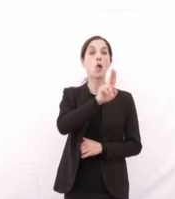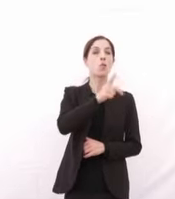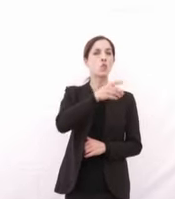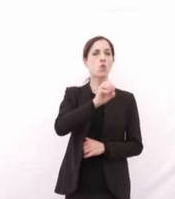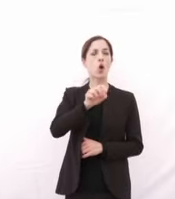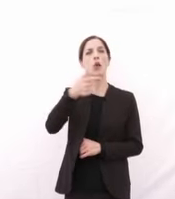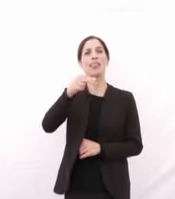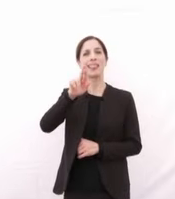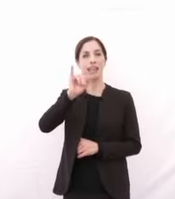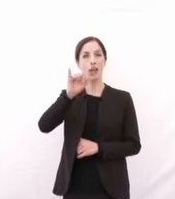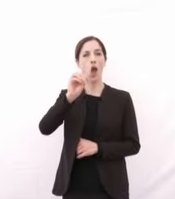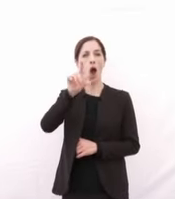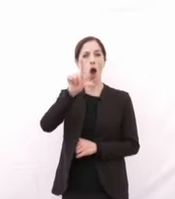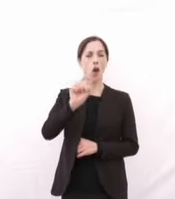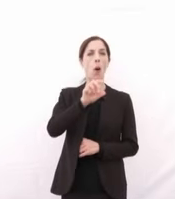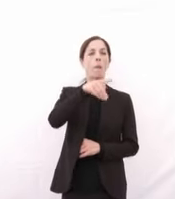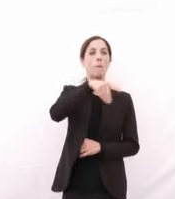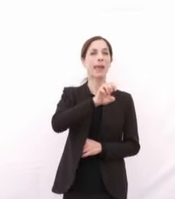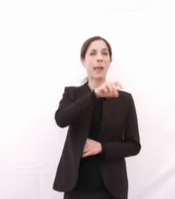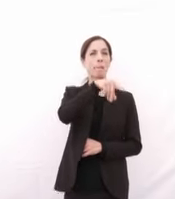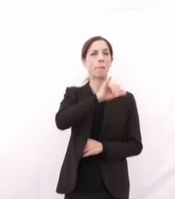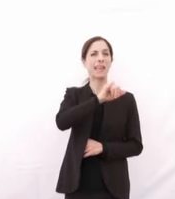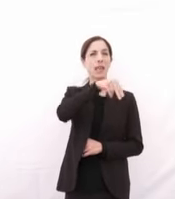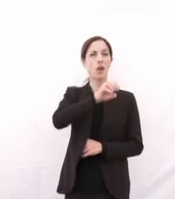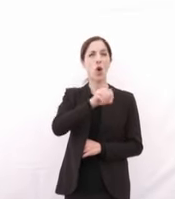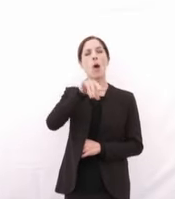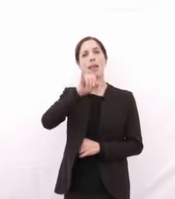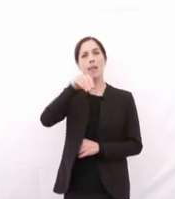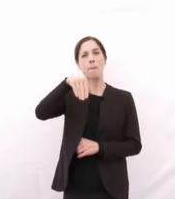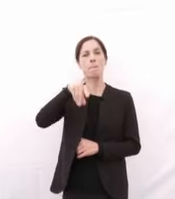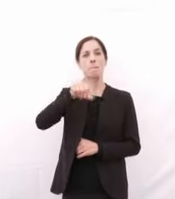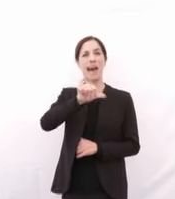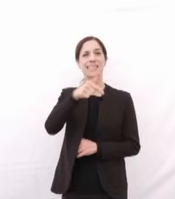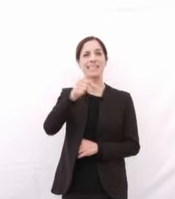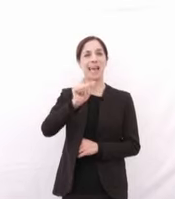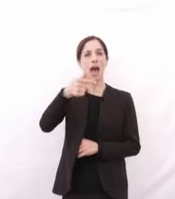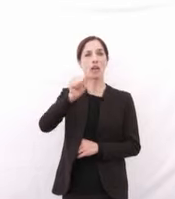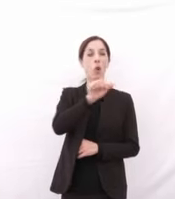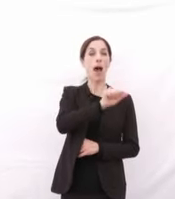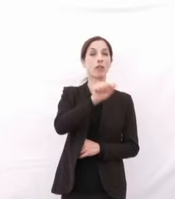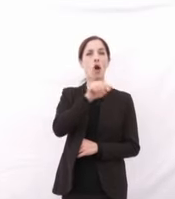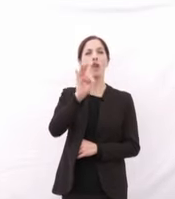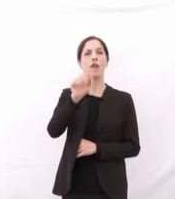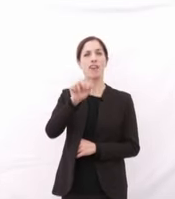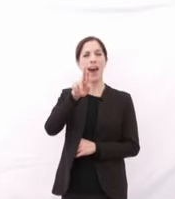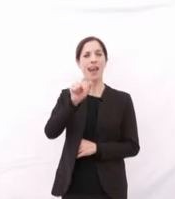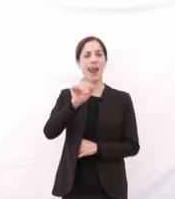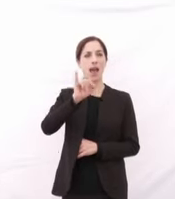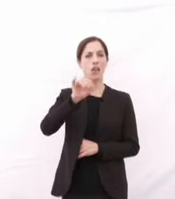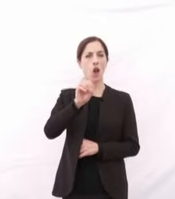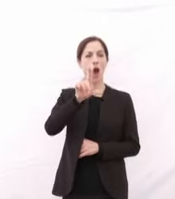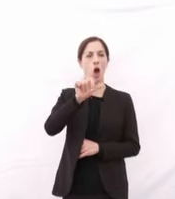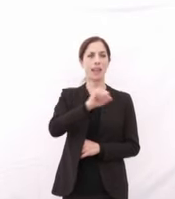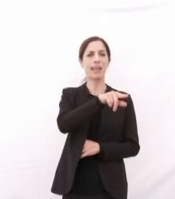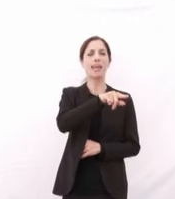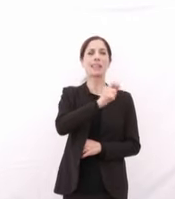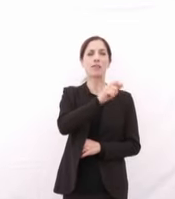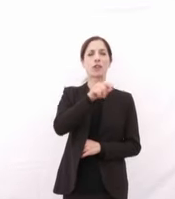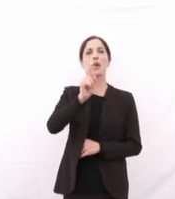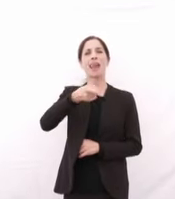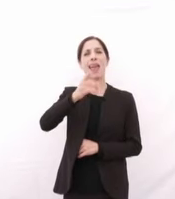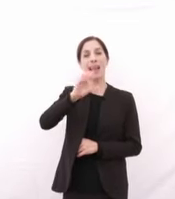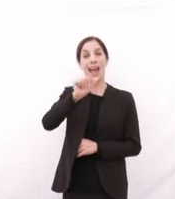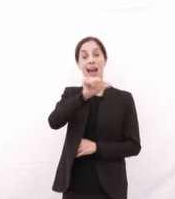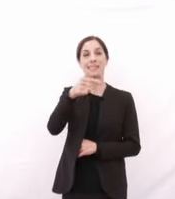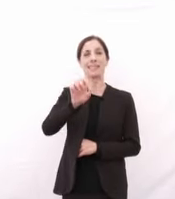Peppino Impastato. Antonio Esposito Ferraioli. Salvatore Castelbuono. Gaetano Longo. Paolo